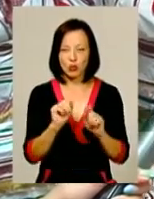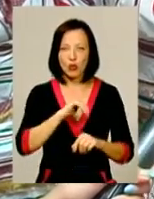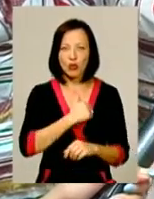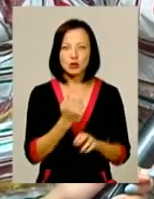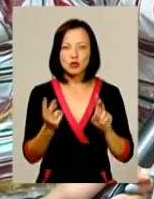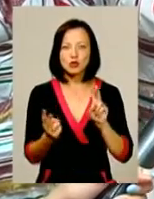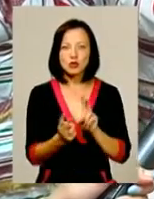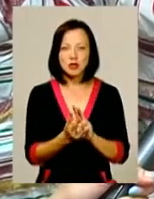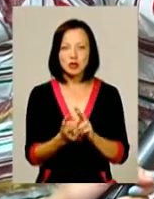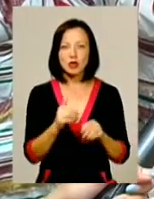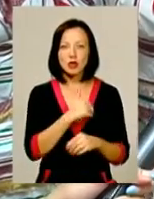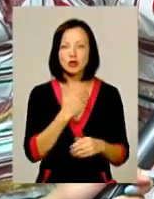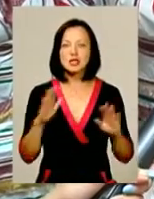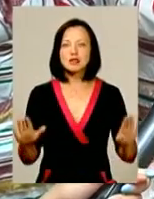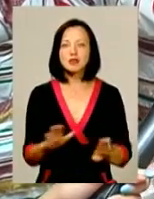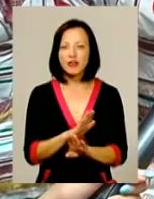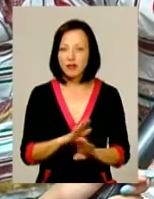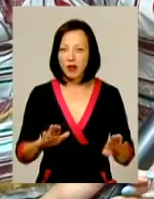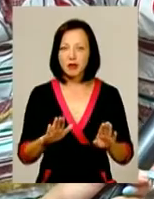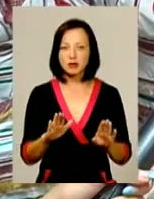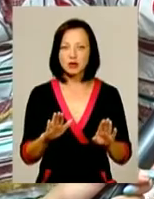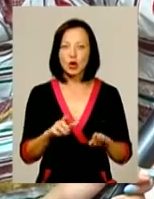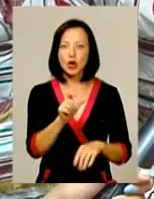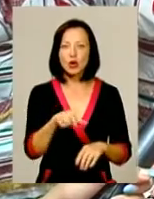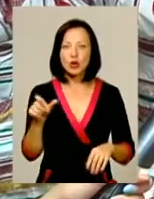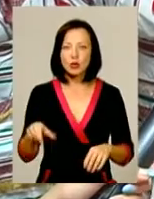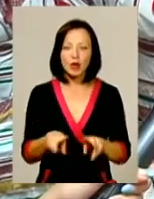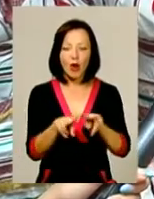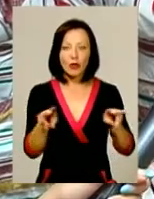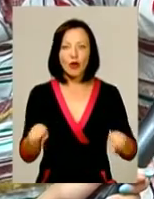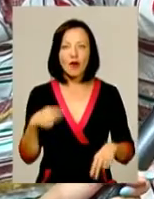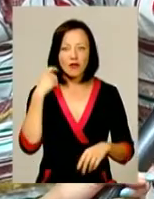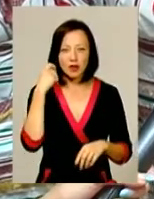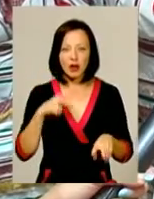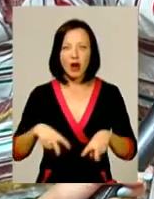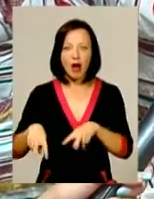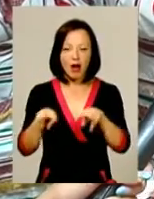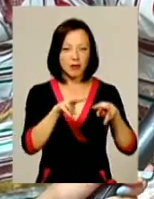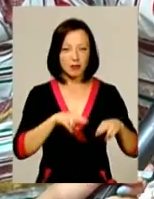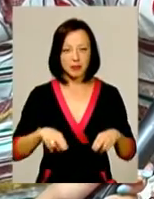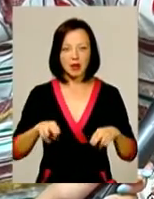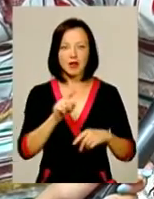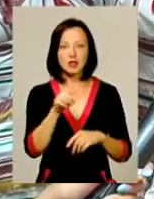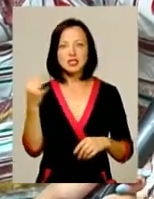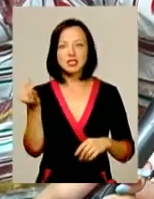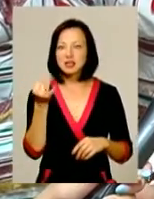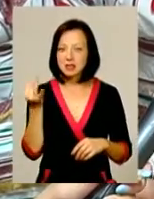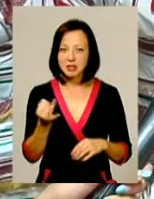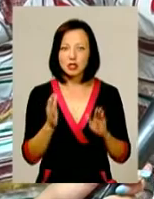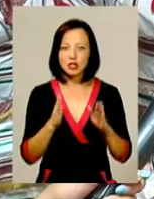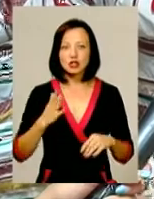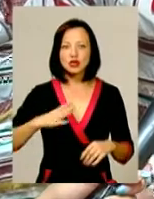хочуть зустрітися, хочуть співати. Люди одного віку, однакового, розумієте, вони вони